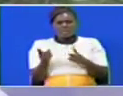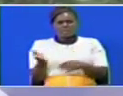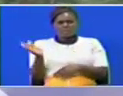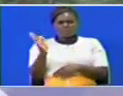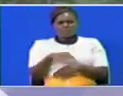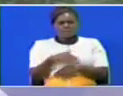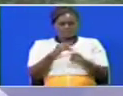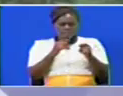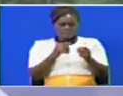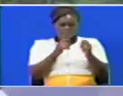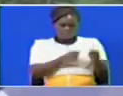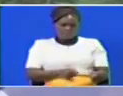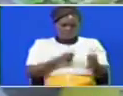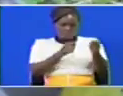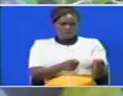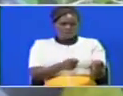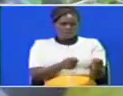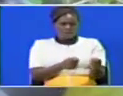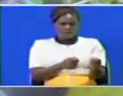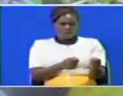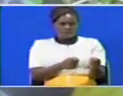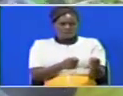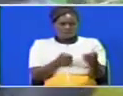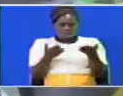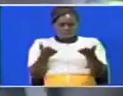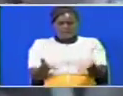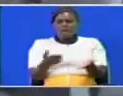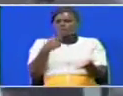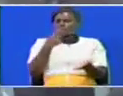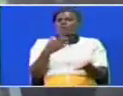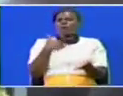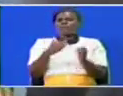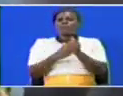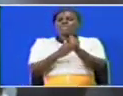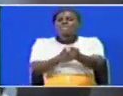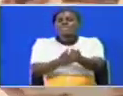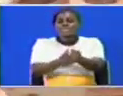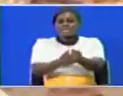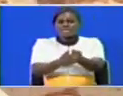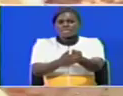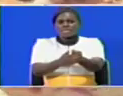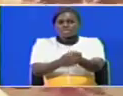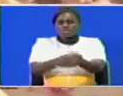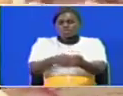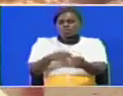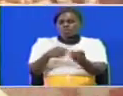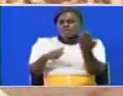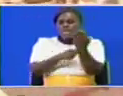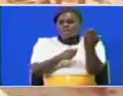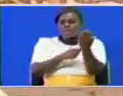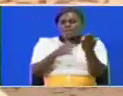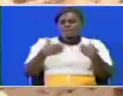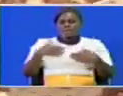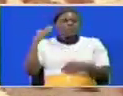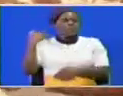wewei kulima. So hiyo inabadilika. Jamaa hawa sasa wanadai watakuwa mstari wa mbele kuwatambua na kuwakanya